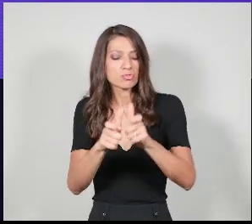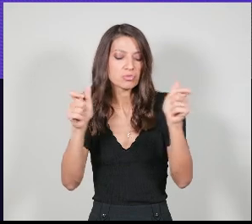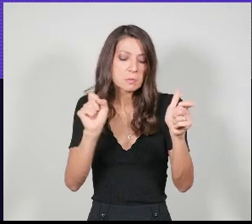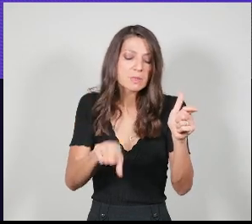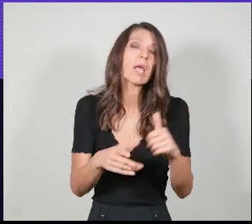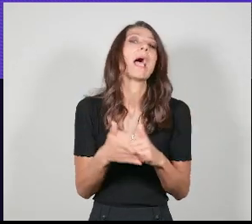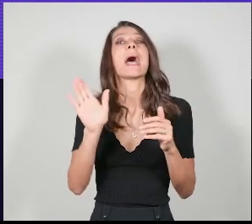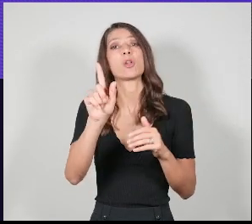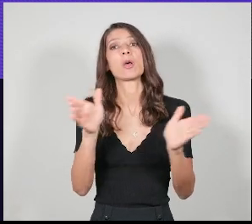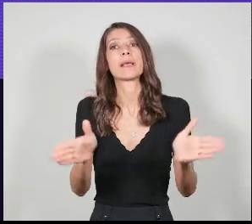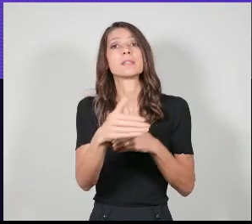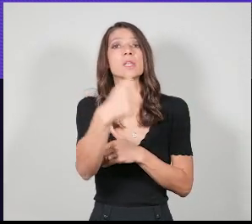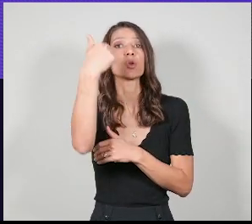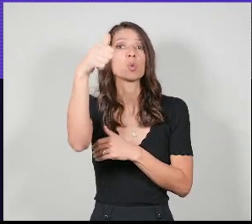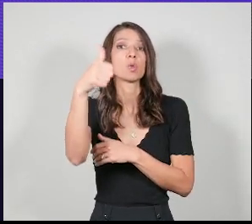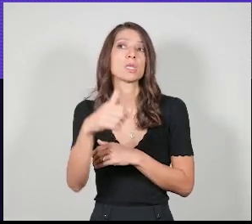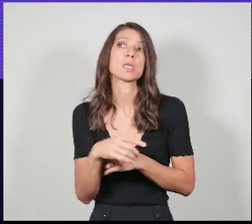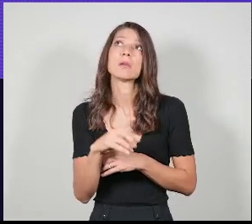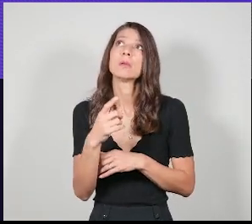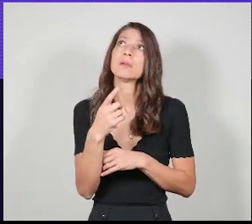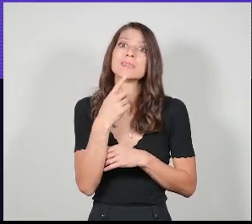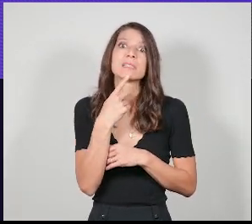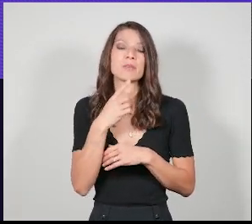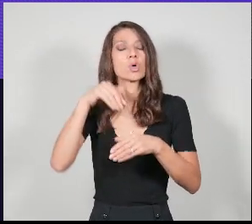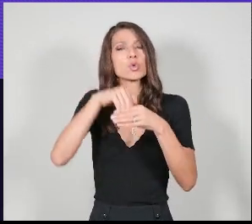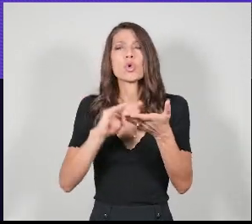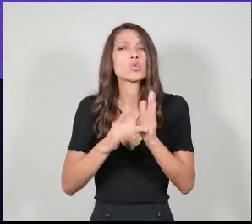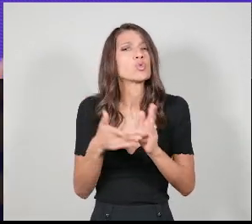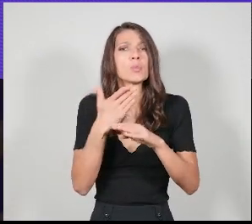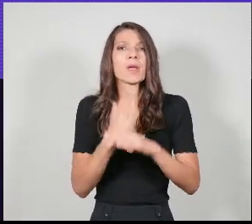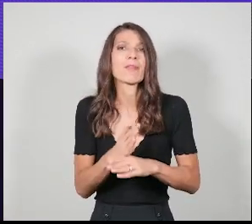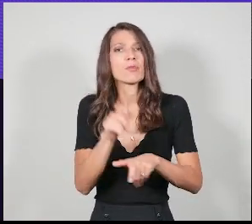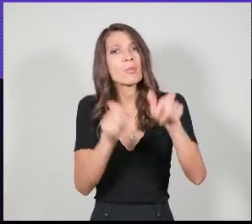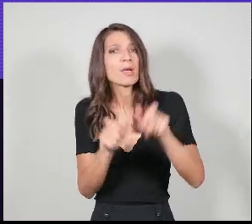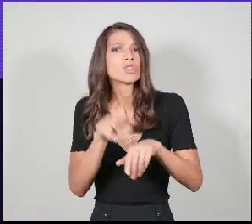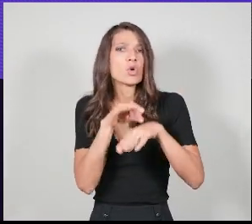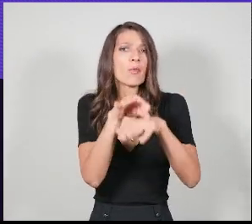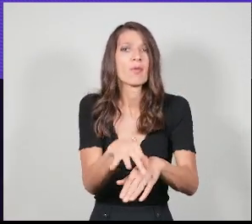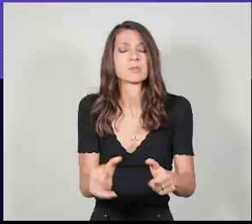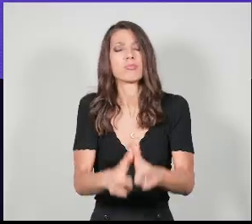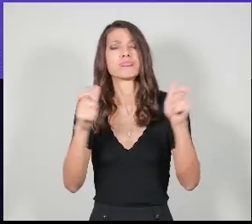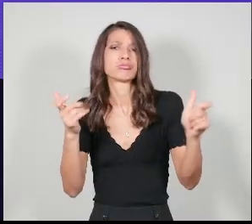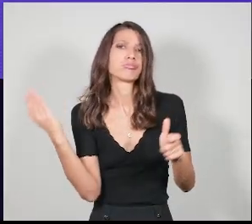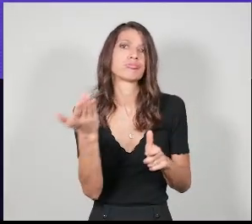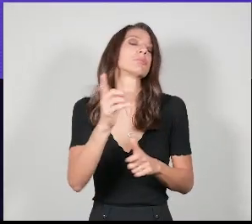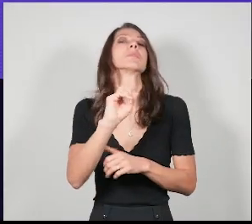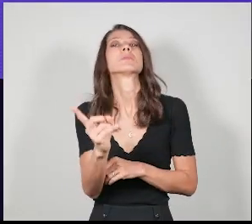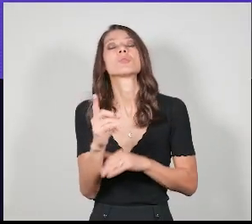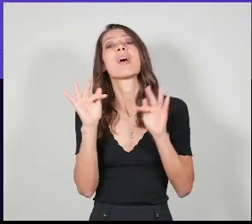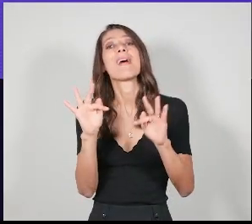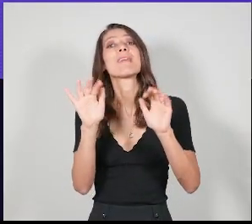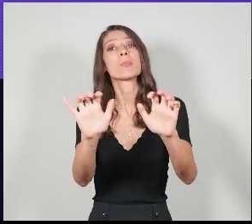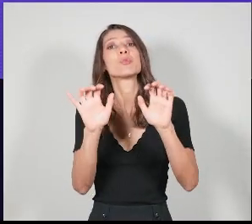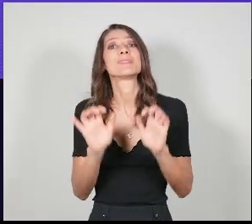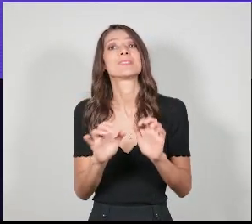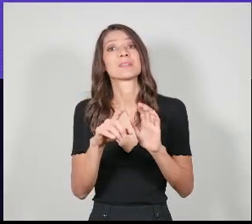dire, c'est pas une catégorie unique où du coup on aura tout le monde avec tous les accompagnements et donc des superstructures. La catégorie unique, c'est d'un point de vue administratif et